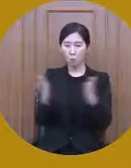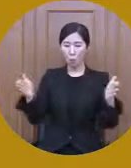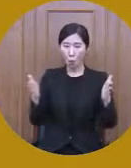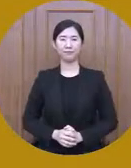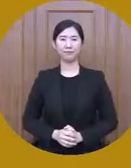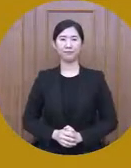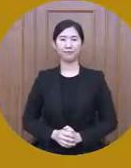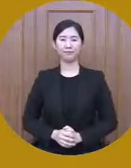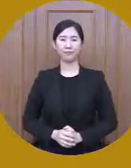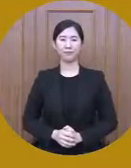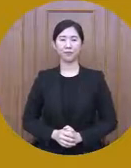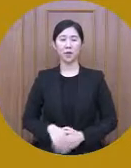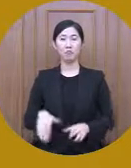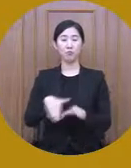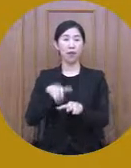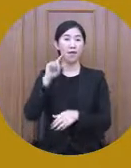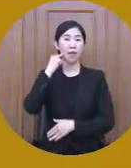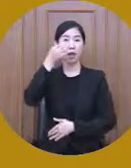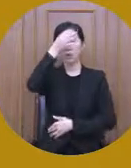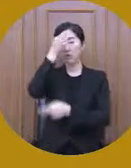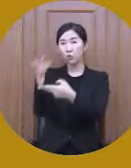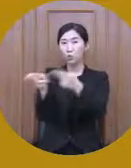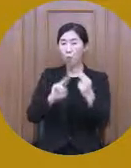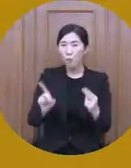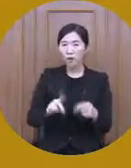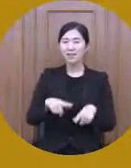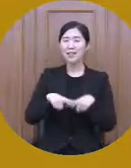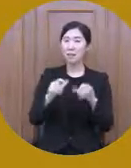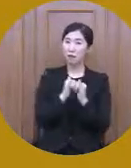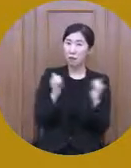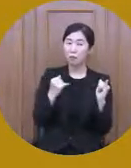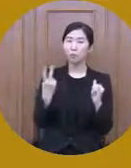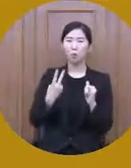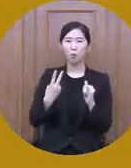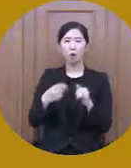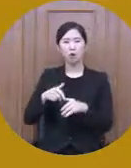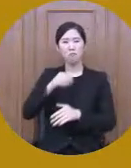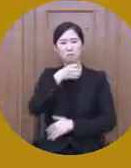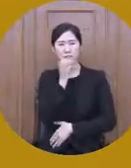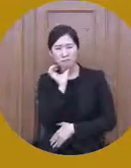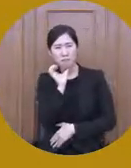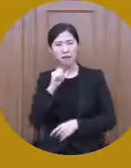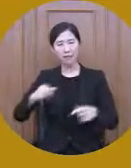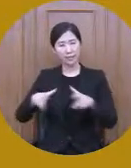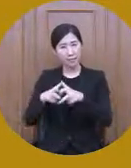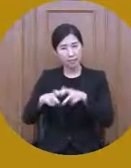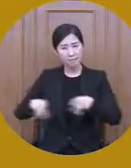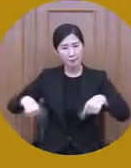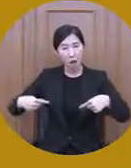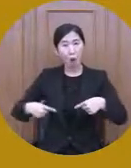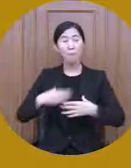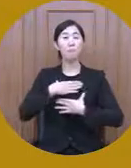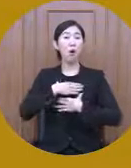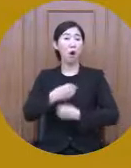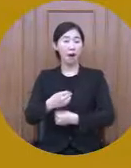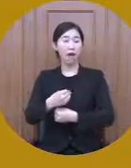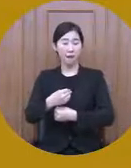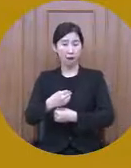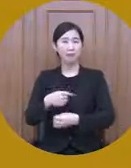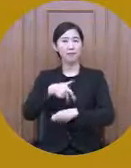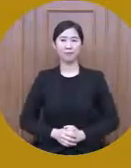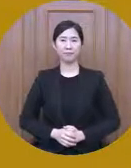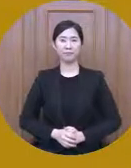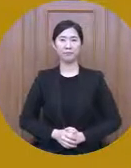인도교입니다. 문화예술교는 일반인, 교통약자 등 다양한 사람들이 편안하고 안전하게 이용할 수 있도록